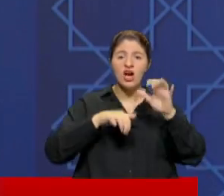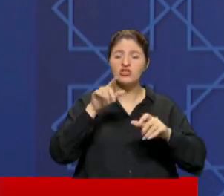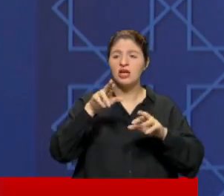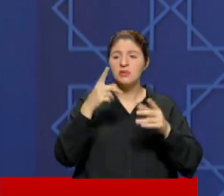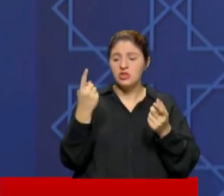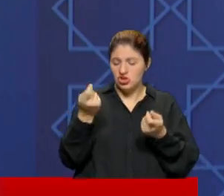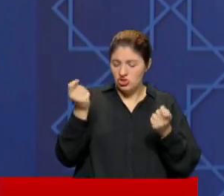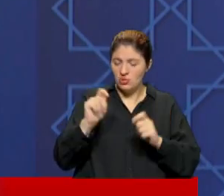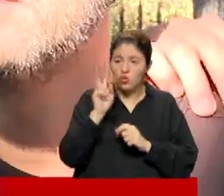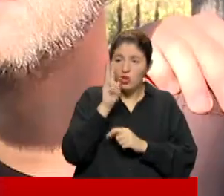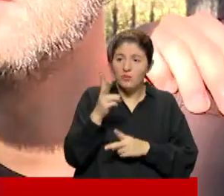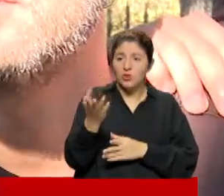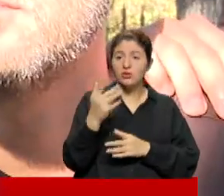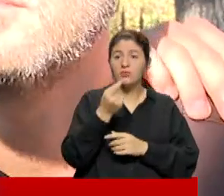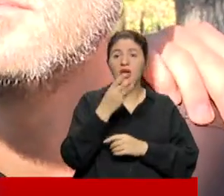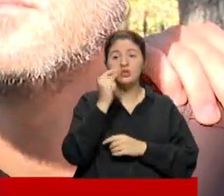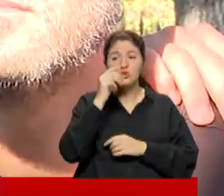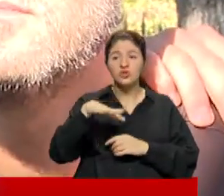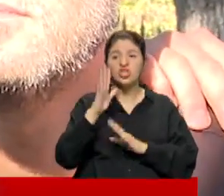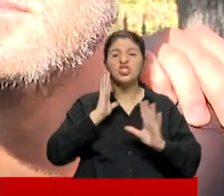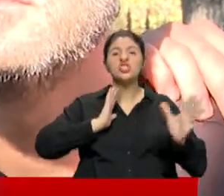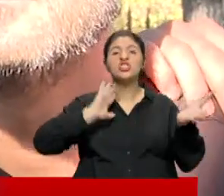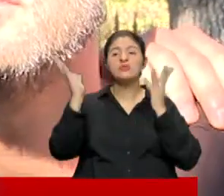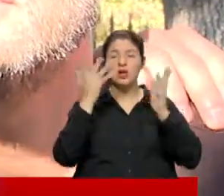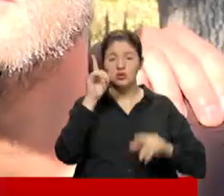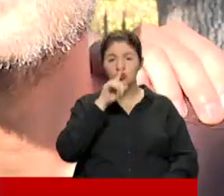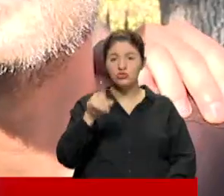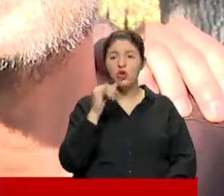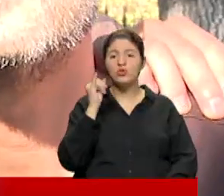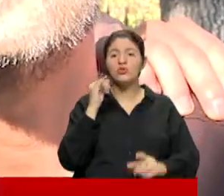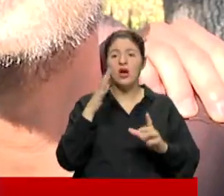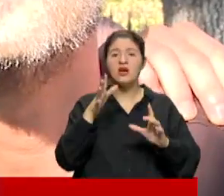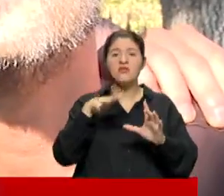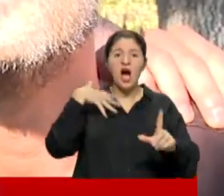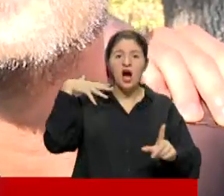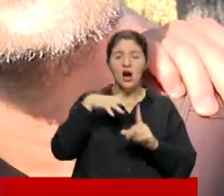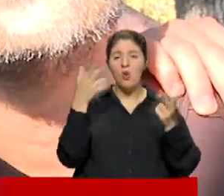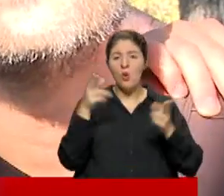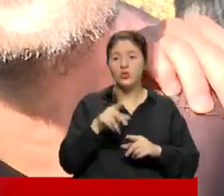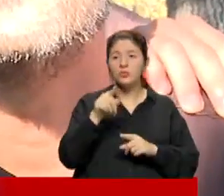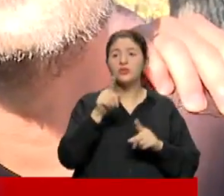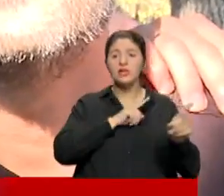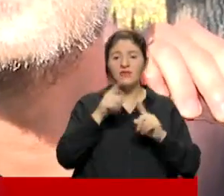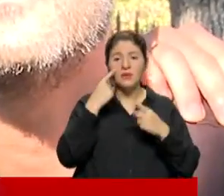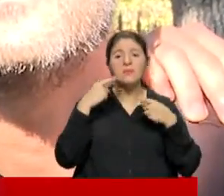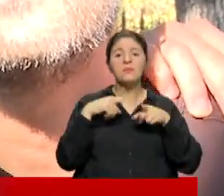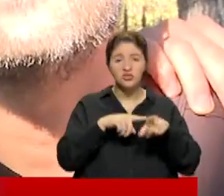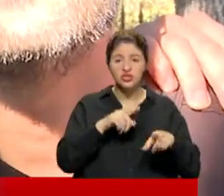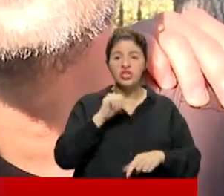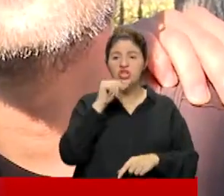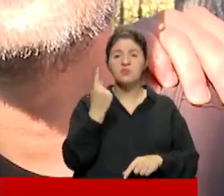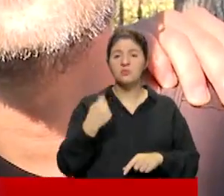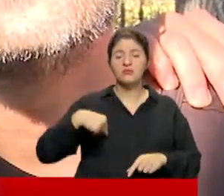attıklarını görebiliyoruz birkaç kişinin şımarıklığı yüzünden vahşice katledildi Bu davanın peşini